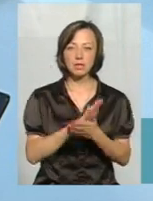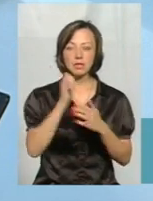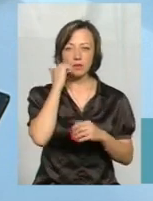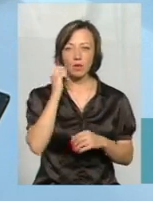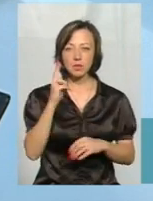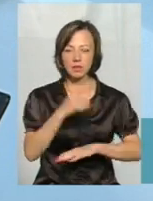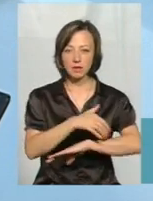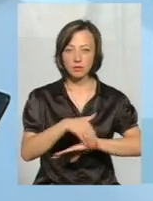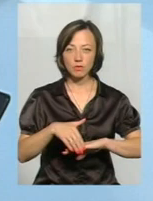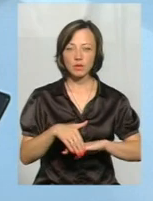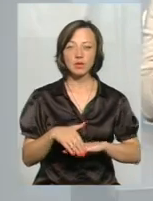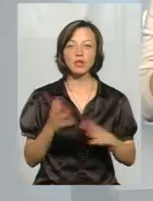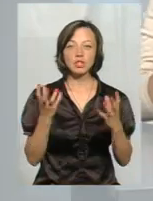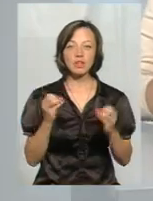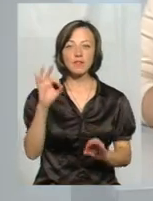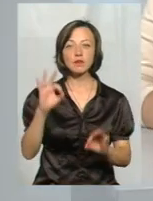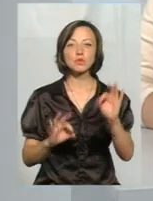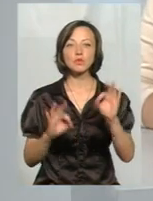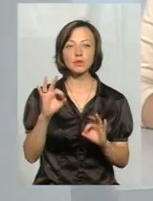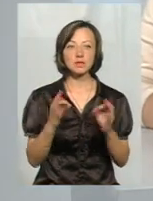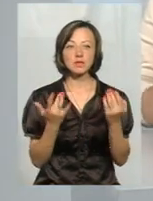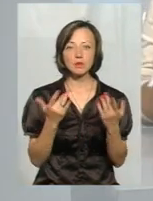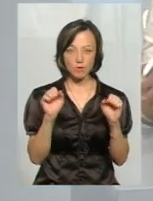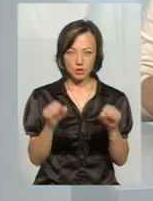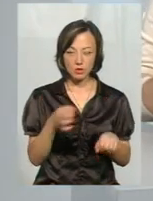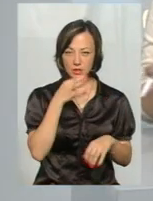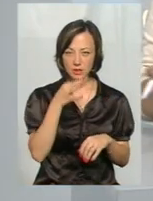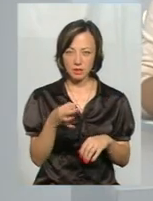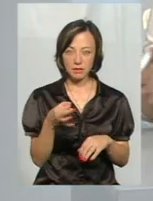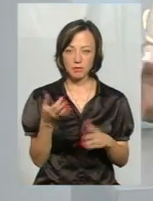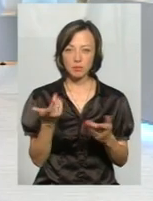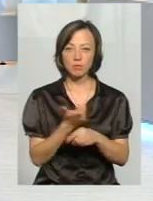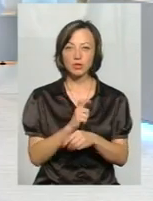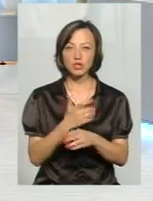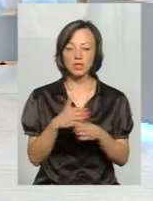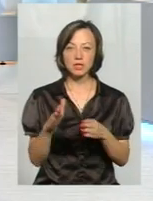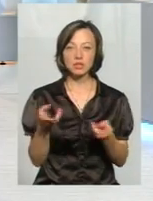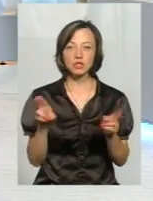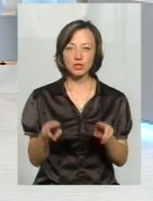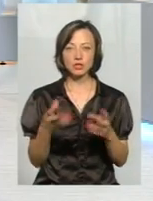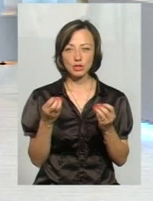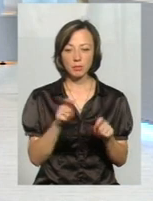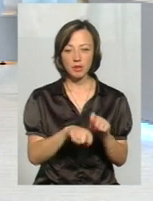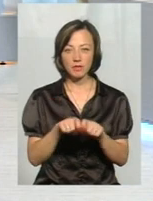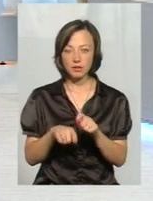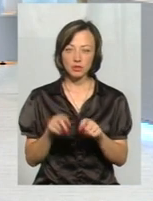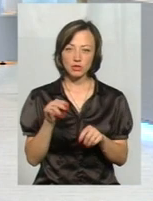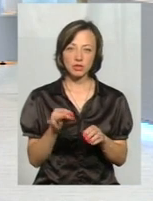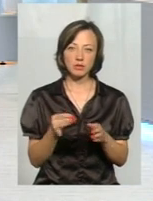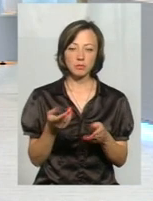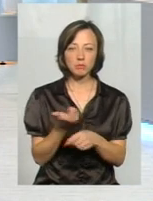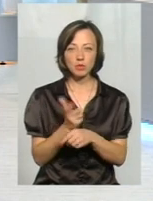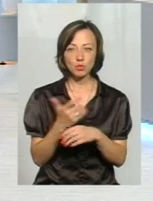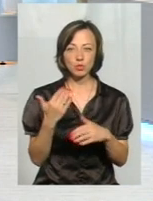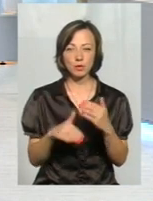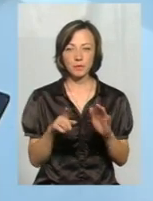Старокостянтинівське шосе. Якщо в відсотковому, все ж таки, яка більша частина лишилась ще перевірити, чи більша частина вже